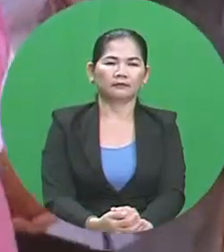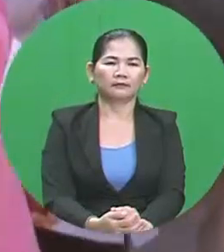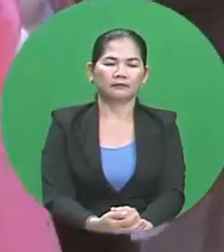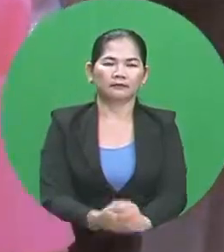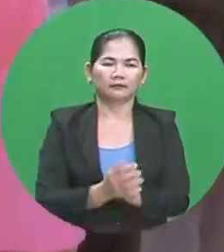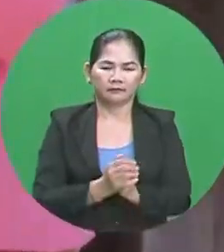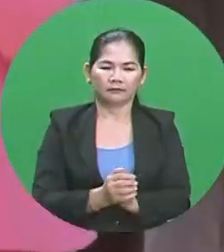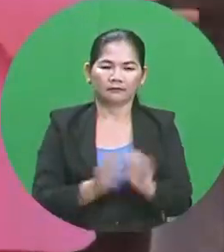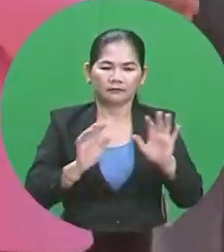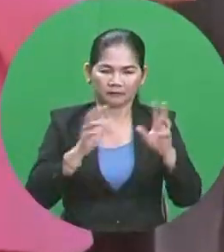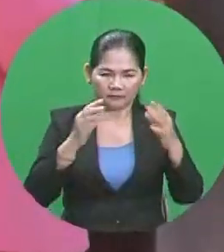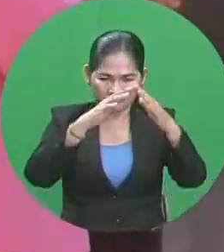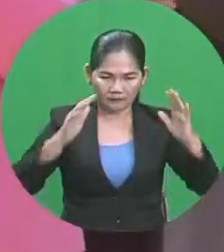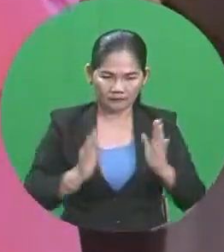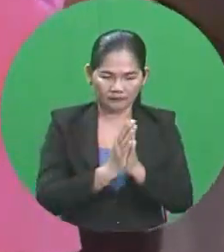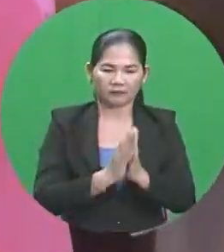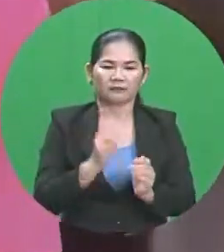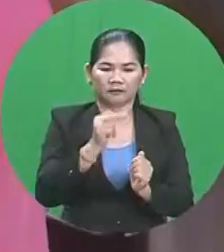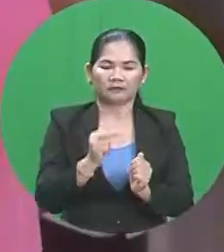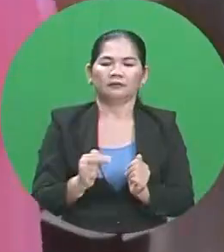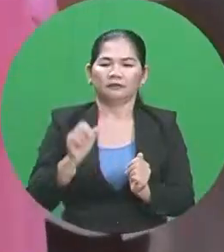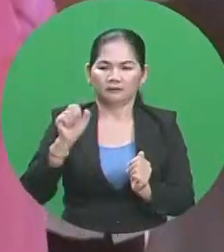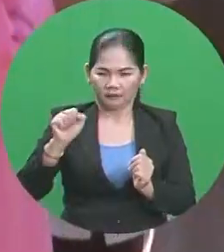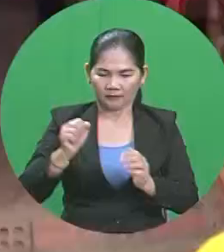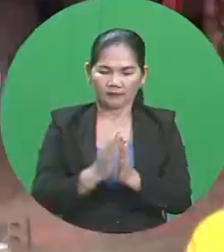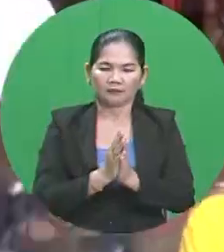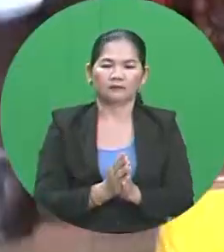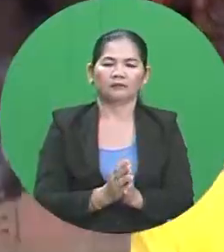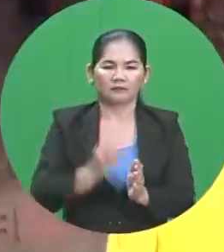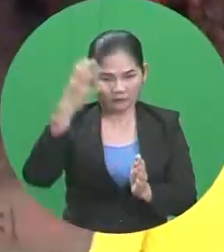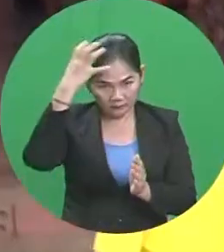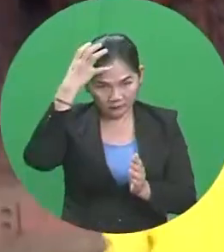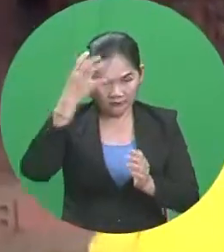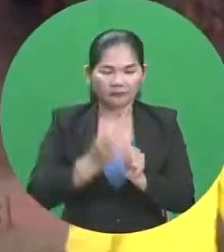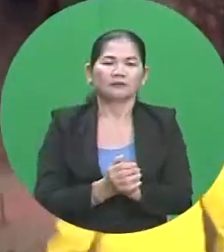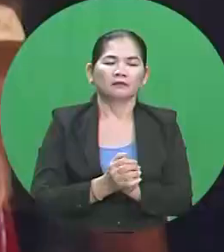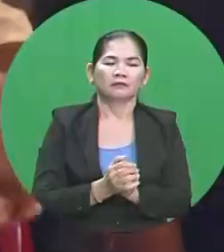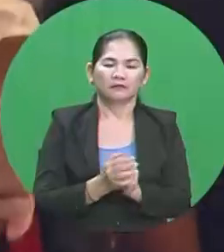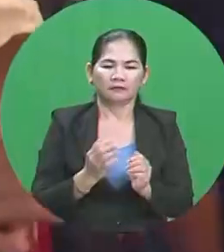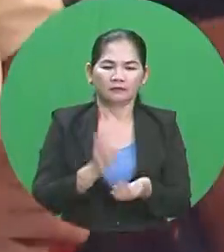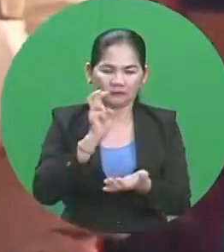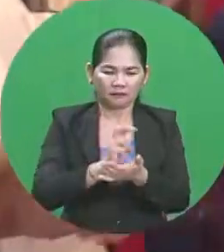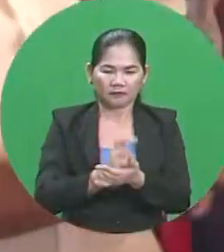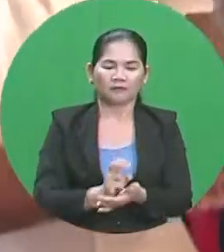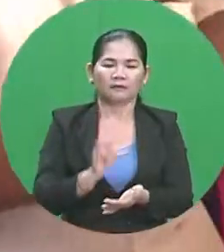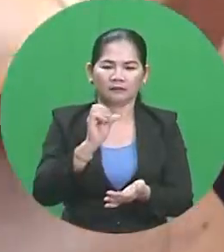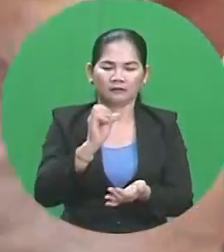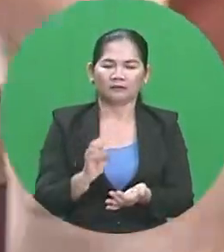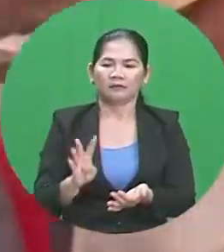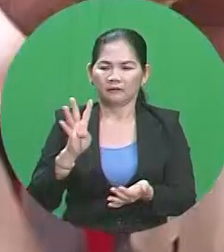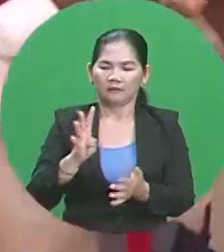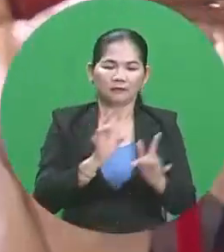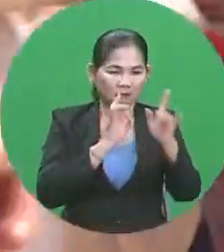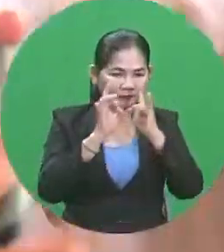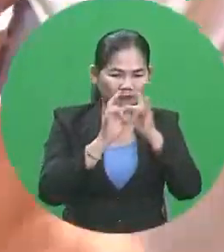នៅក្នុងបរិវេណវត្តតងត្រឡាចស្ថិតក្នុងឃុំតងត្រឡាចស្រុកស្រីសន្ធោខេត្តកំពង់ចាមអង្គការលើហឹងទីប្រឹក្សាស